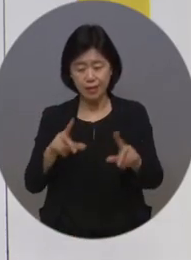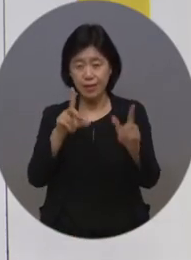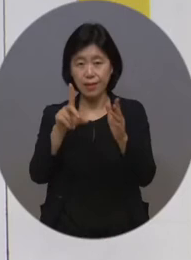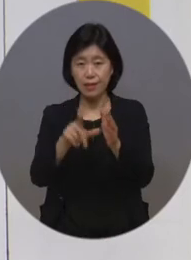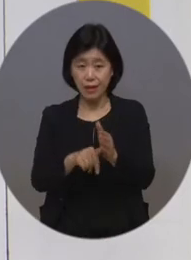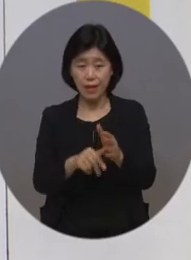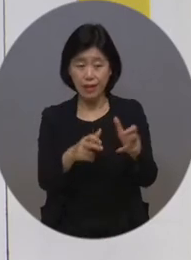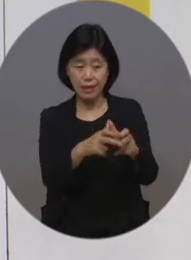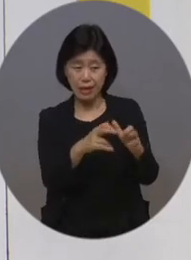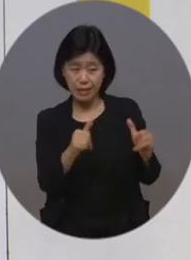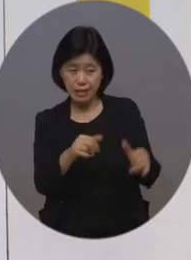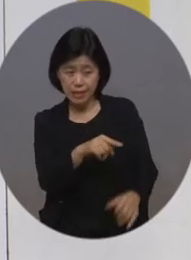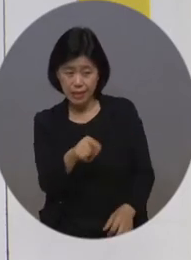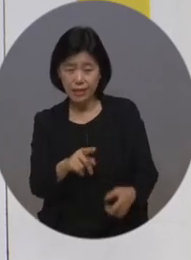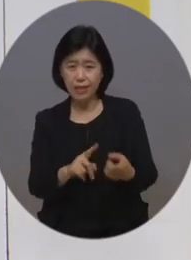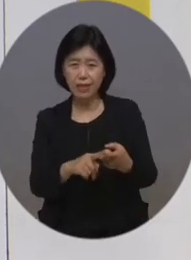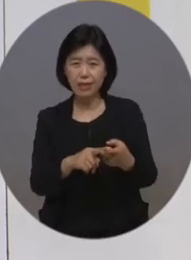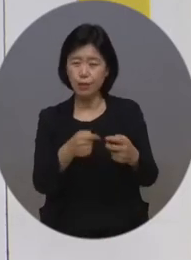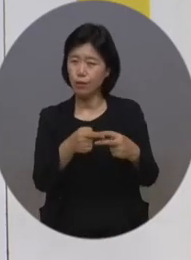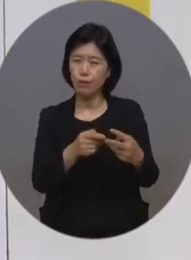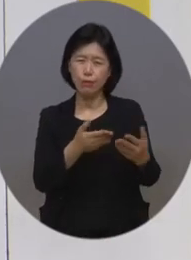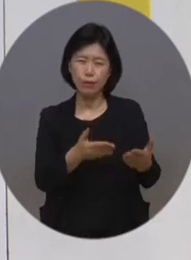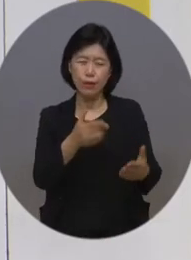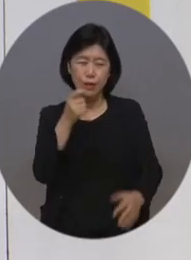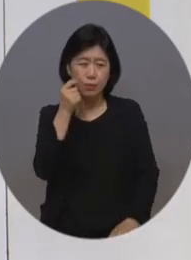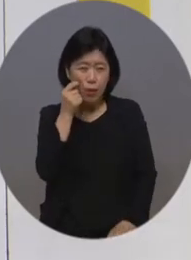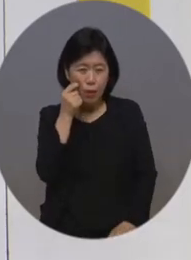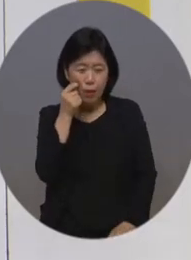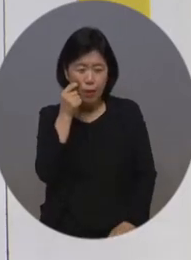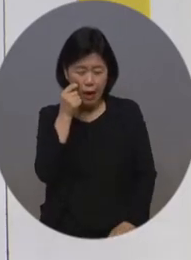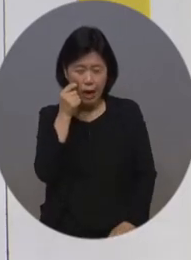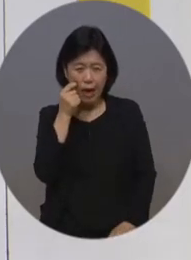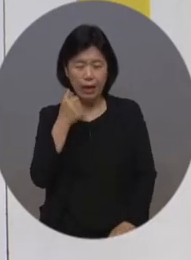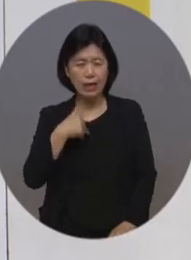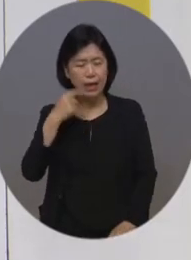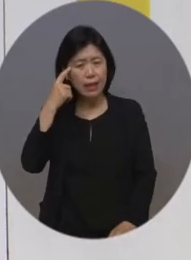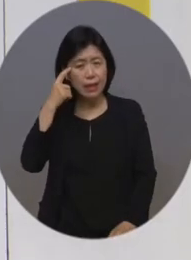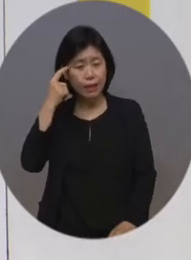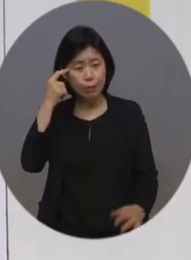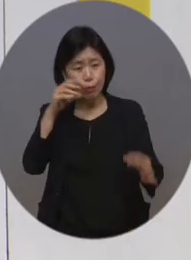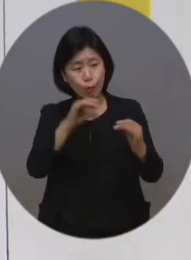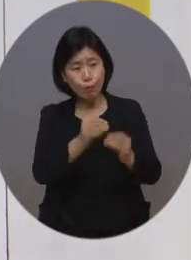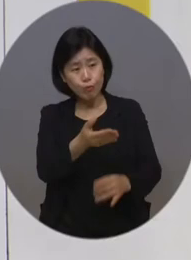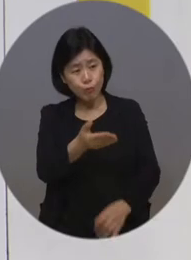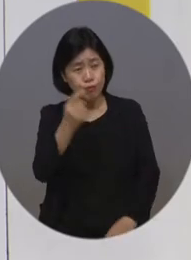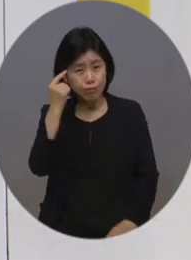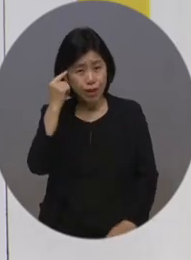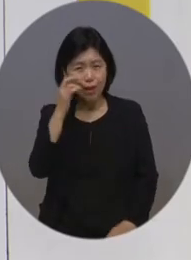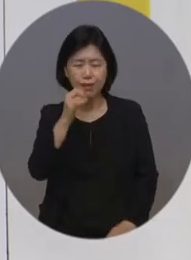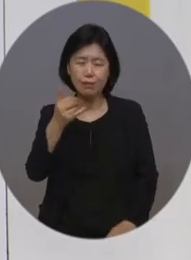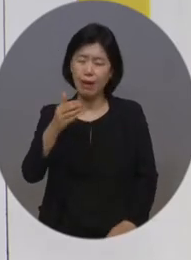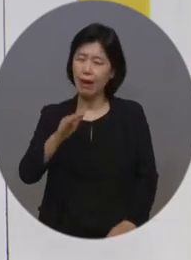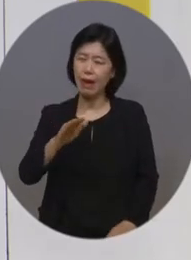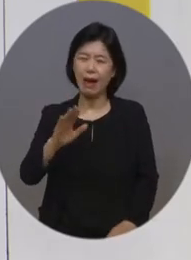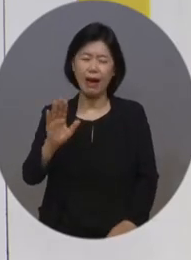그 공감하고 따뜻한 마음을 갖고 있다고 생각했었는데 그게 다시 한번 무참히 깨져 짜 직접 체험을 해